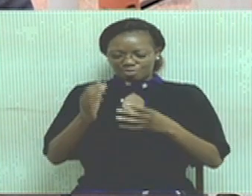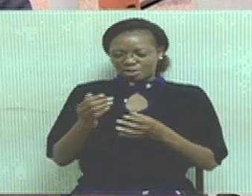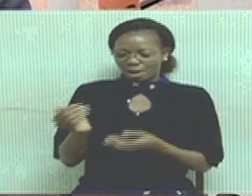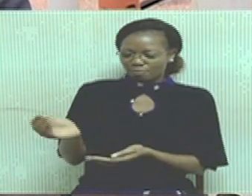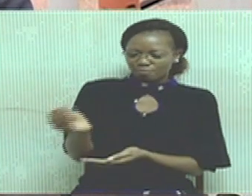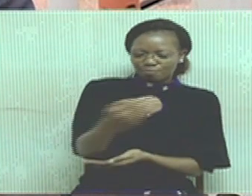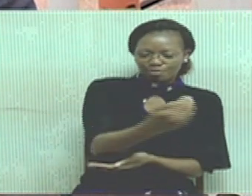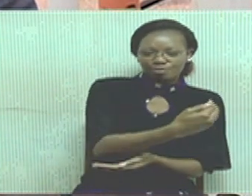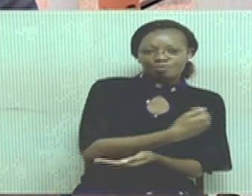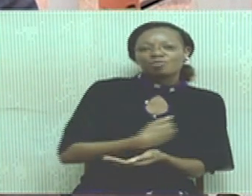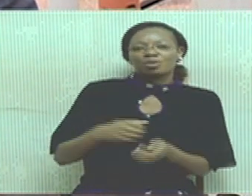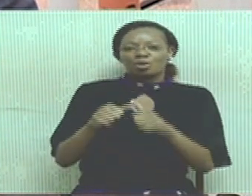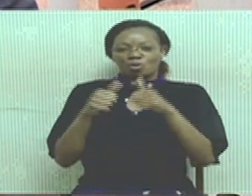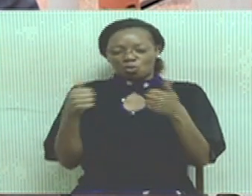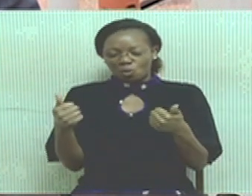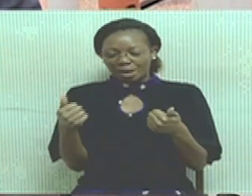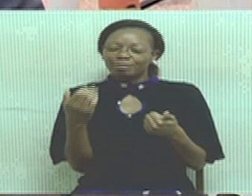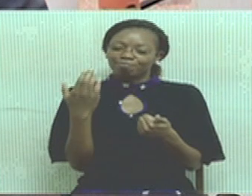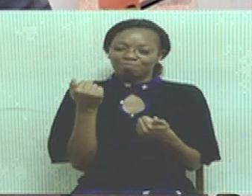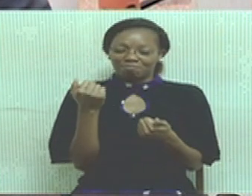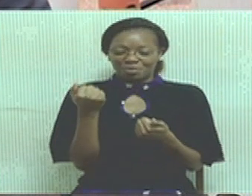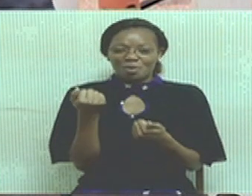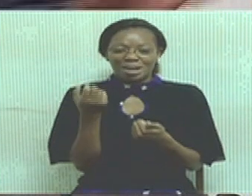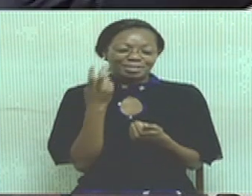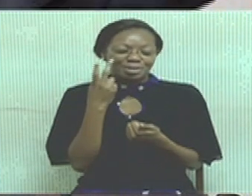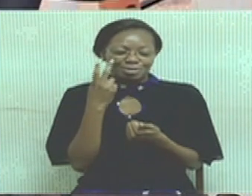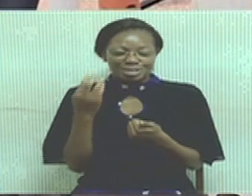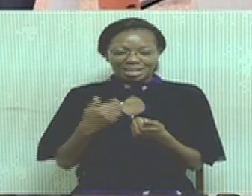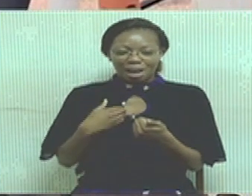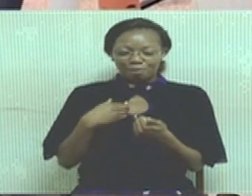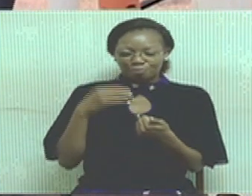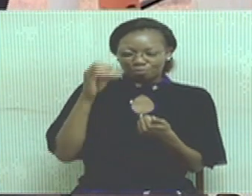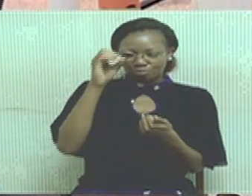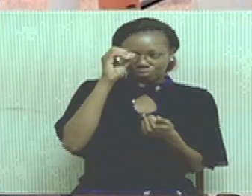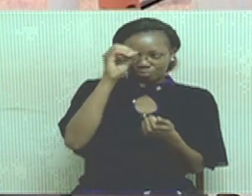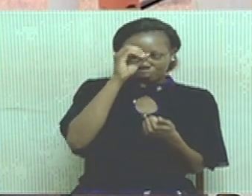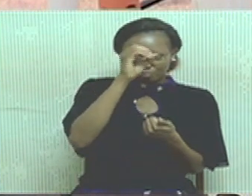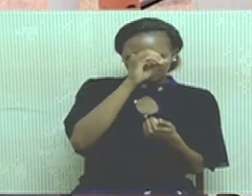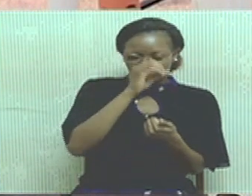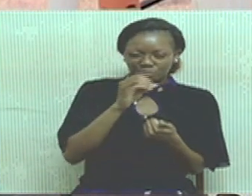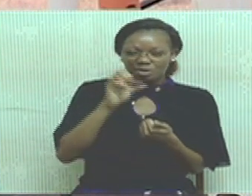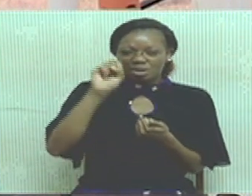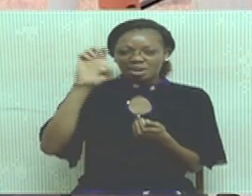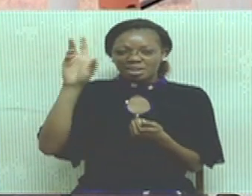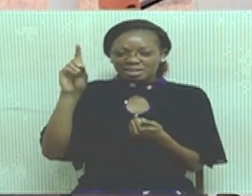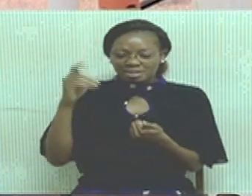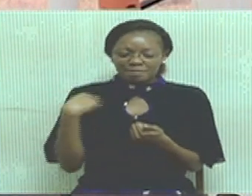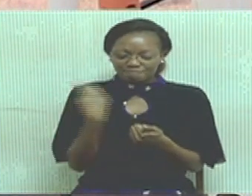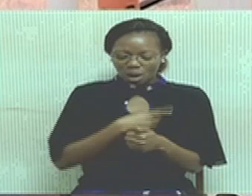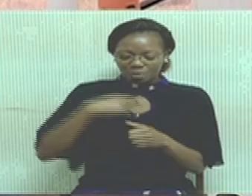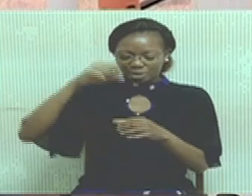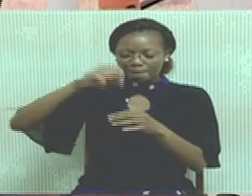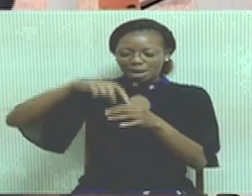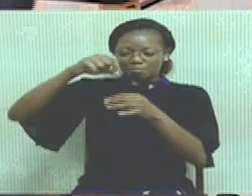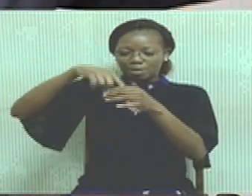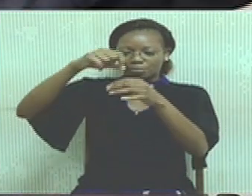vizuri, kwa sababu vile unaona kuna mashimo, mbegu zetu zinapandwa kwenye hiyo